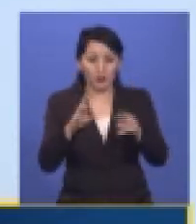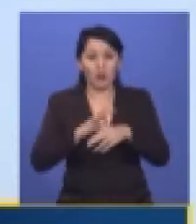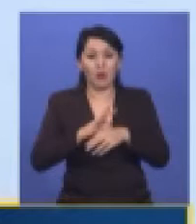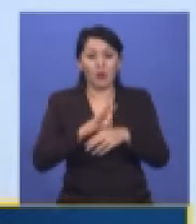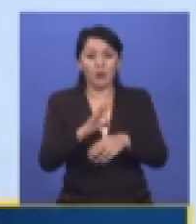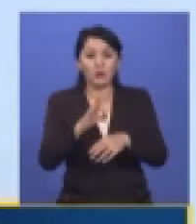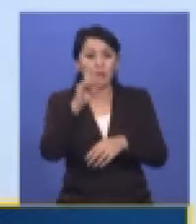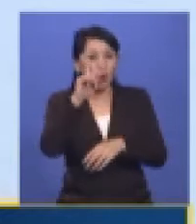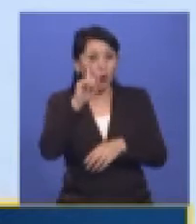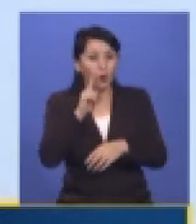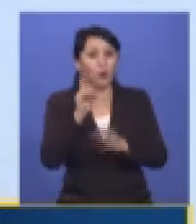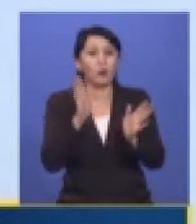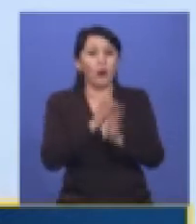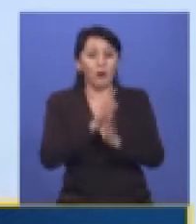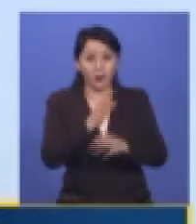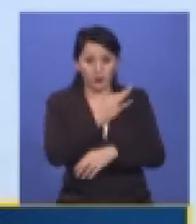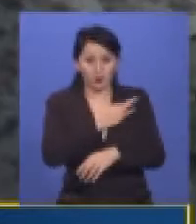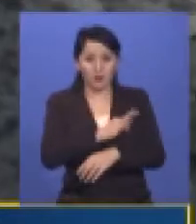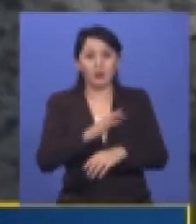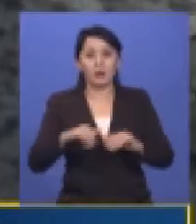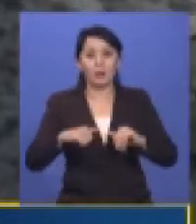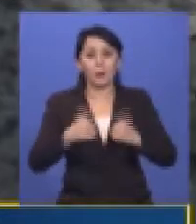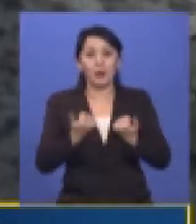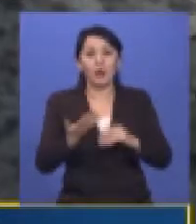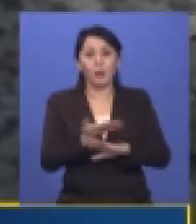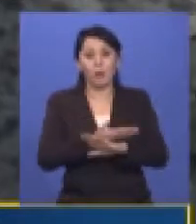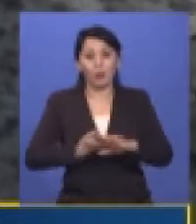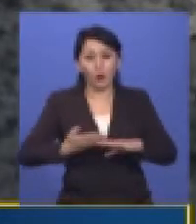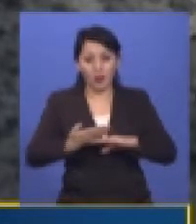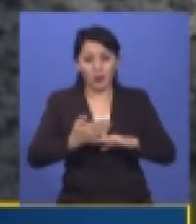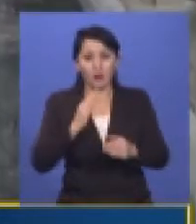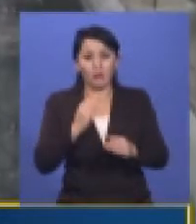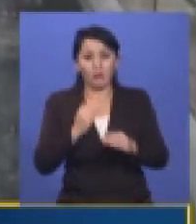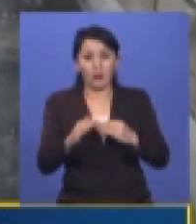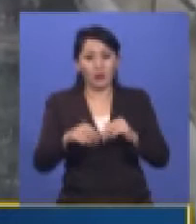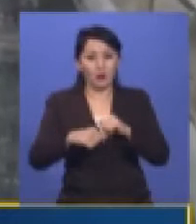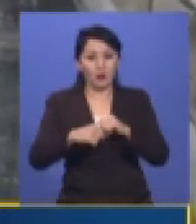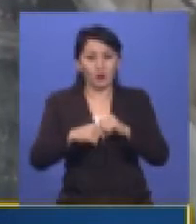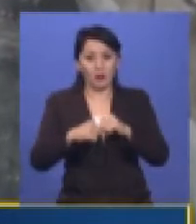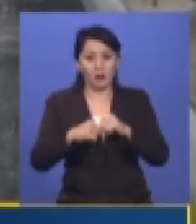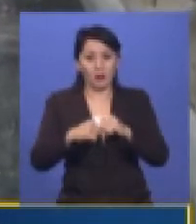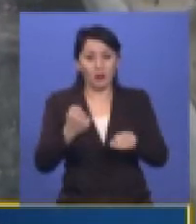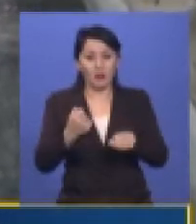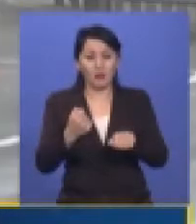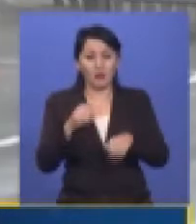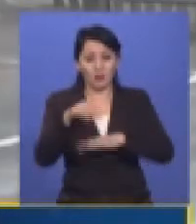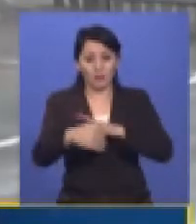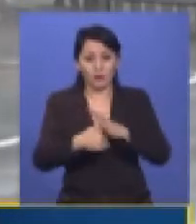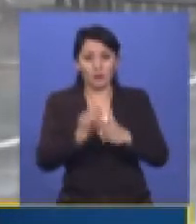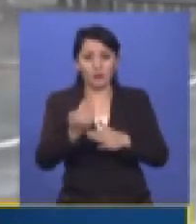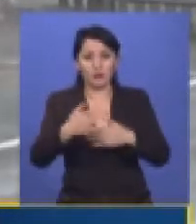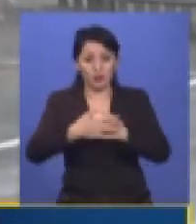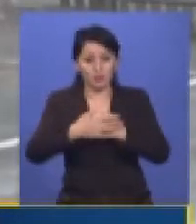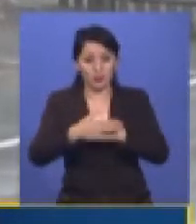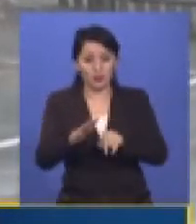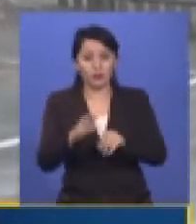жүргізілді. Қолайлы орайын барынша қолдануға тырыстық. Асфальт төсел болған соң сөгілген бетон плиталарының арасы қайта ашылып,